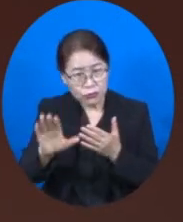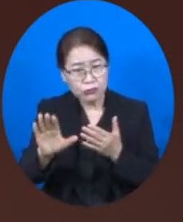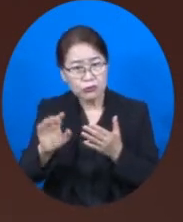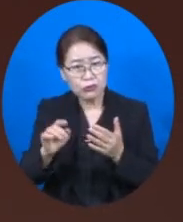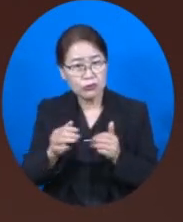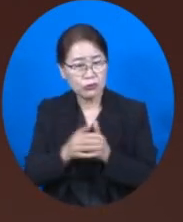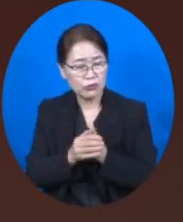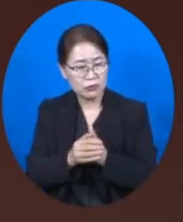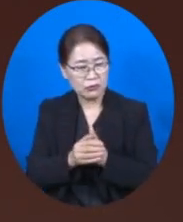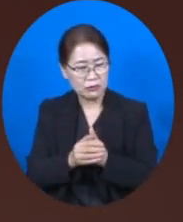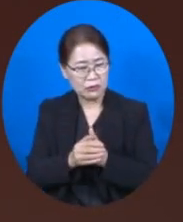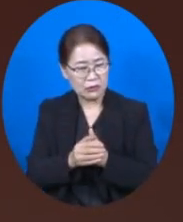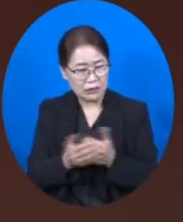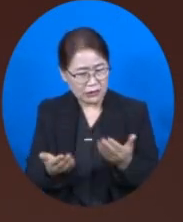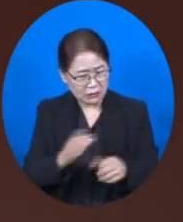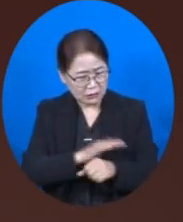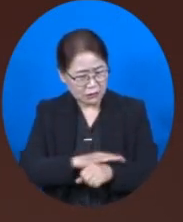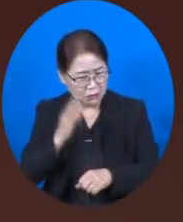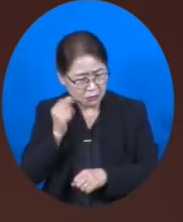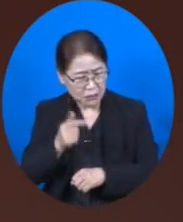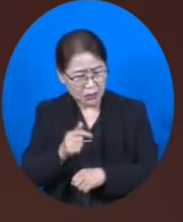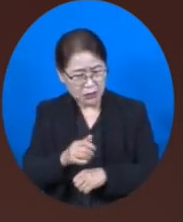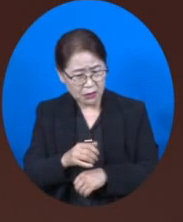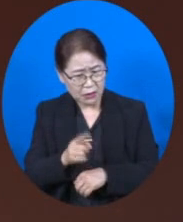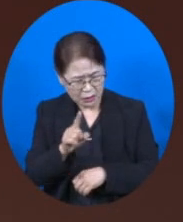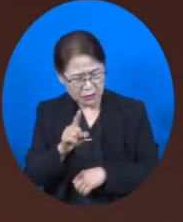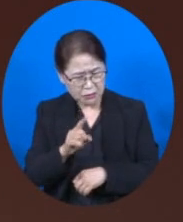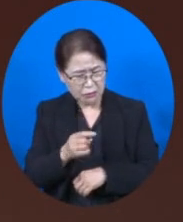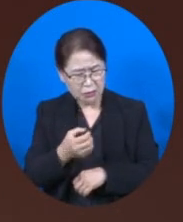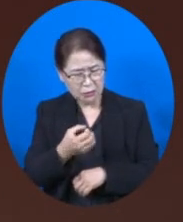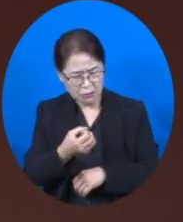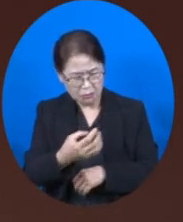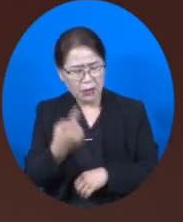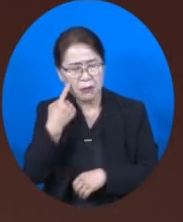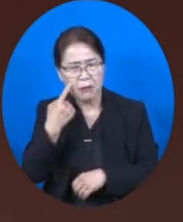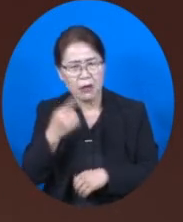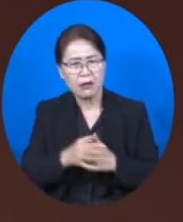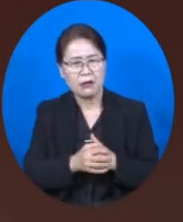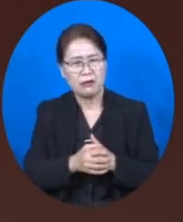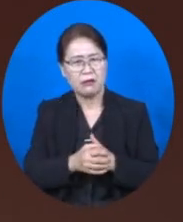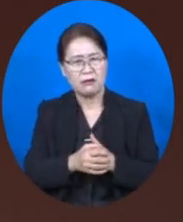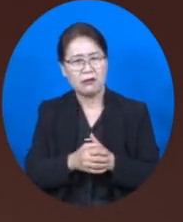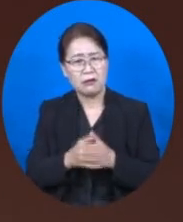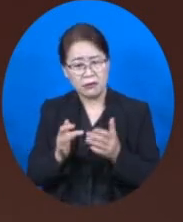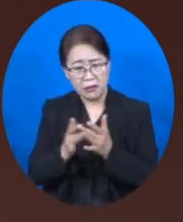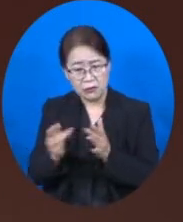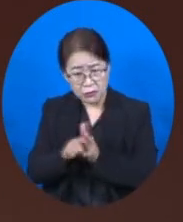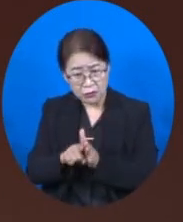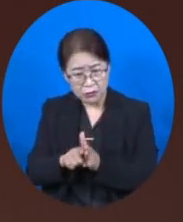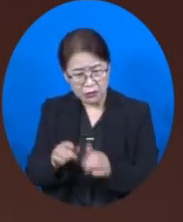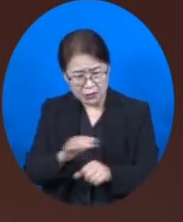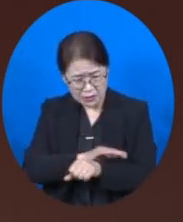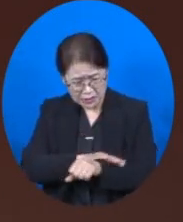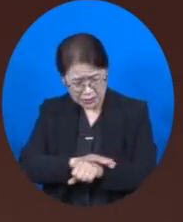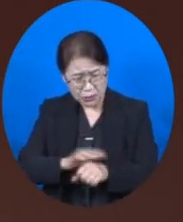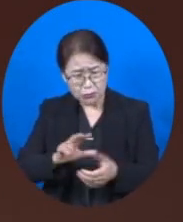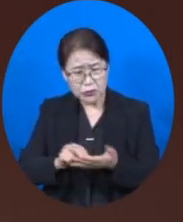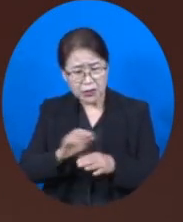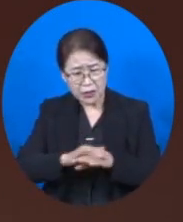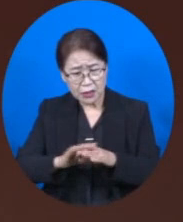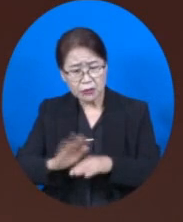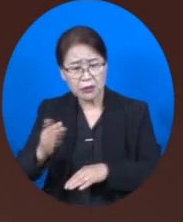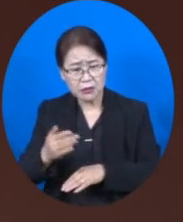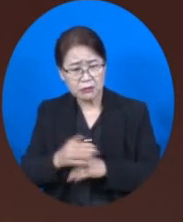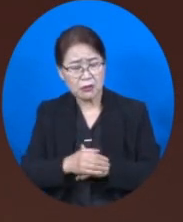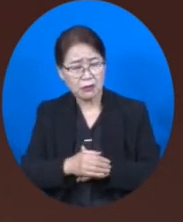하나라도 잘 된 것이 있으면 말해 봐 예수 믿고 난 다음에 하나라도 잘 풀린 것이 있으면 얘기해보라고